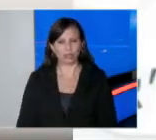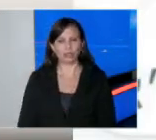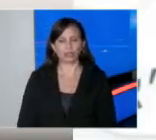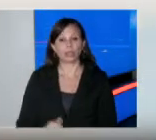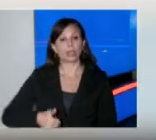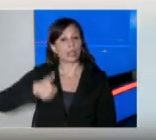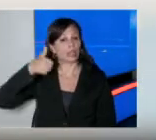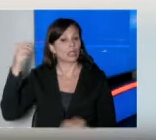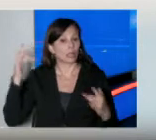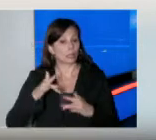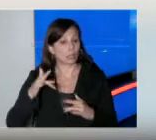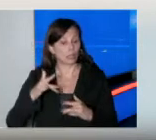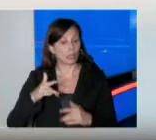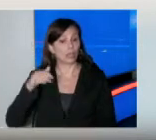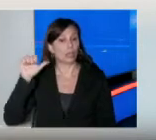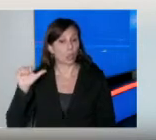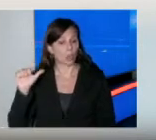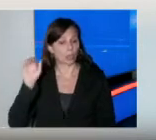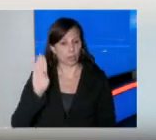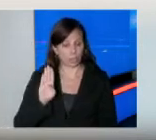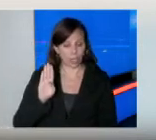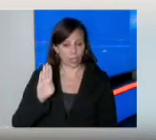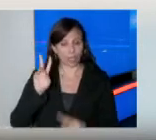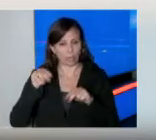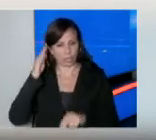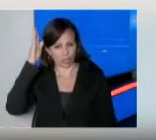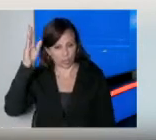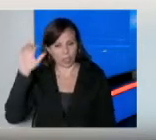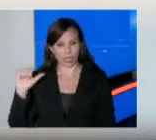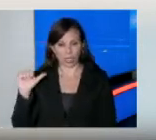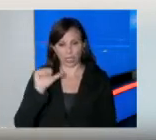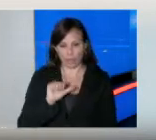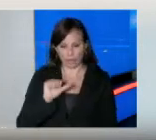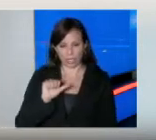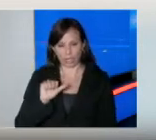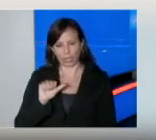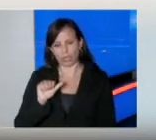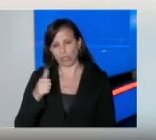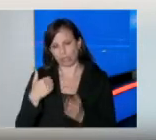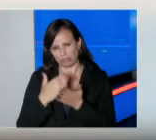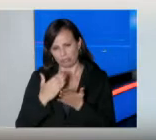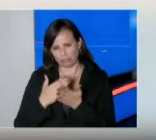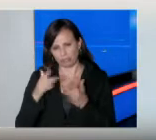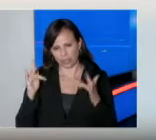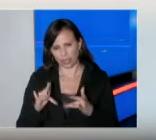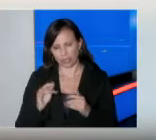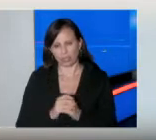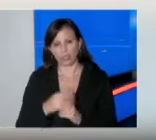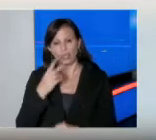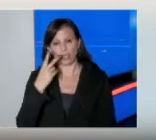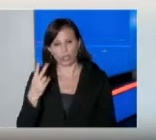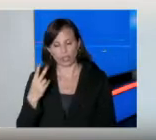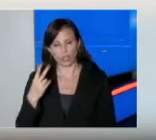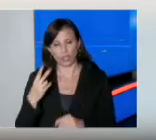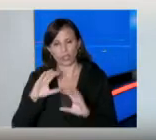השרים המתנגדים, השרה אורנה ברביבאי מיש עתיד, השר אלי אבידר שהתנגד לזה נחרצות השבוע, ושני שרי תקווה חדשה,